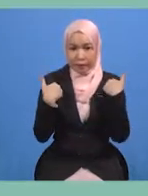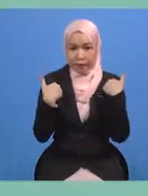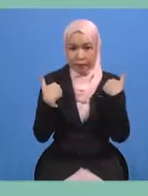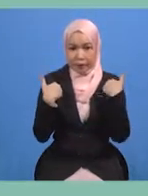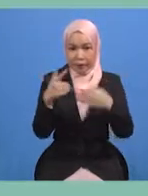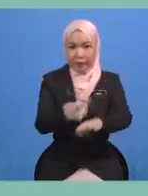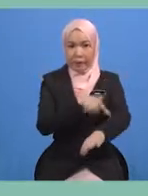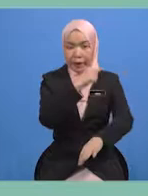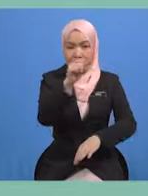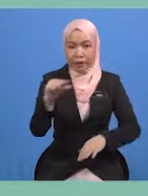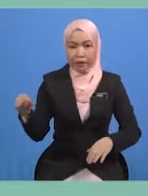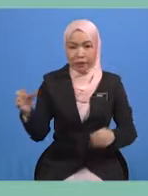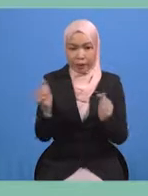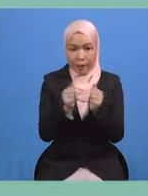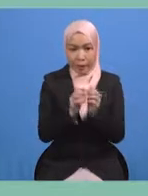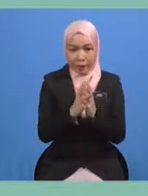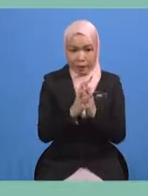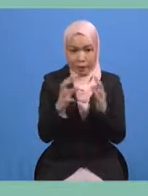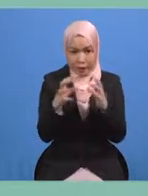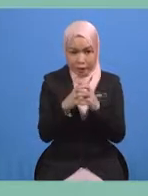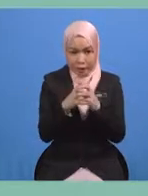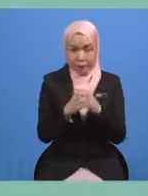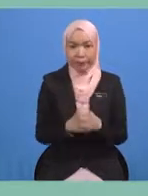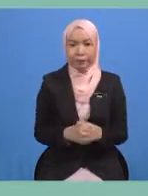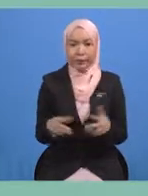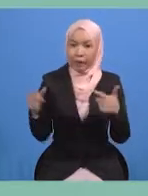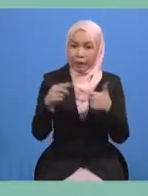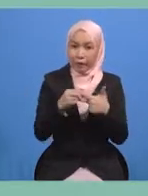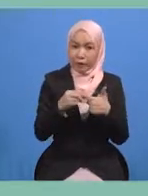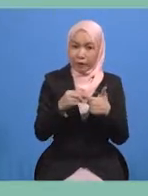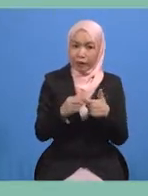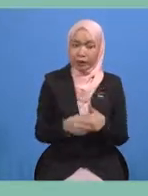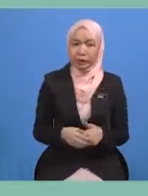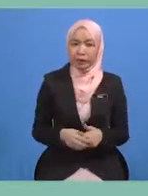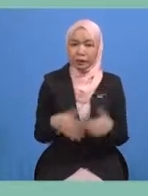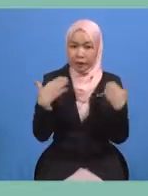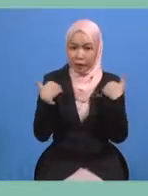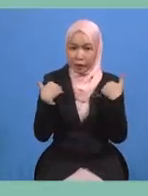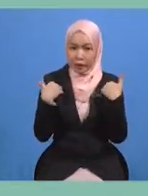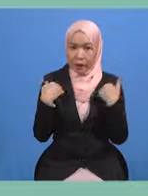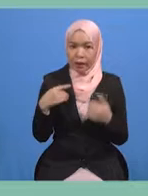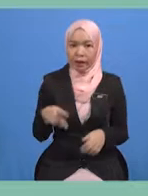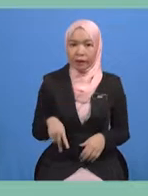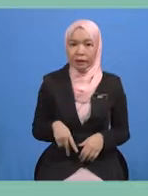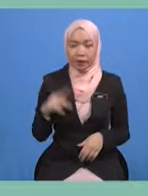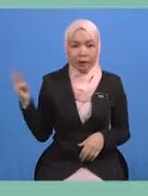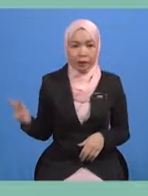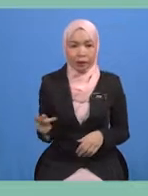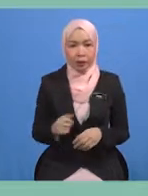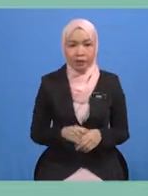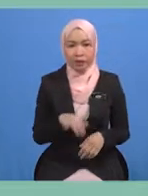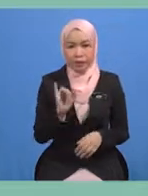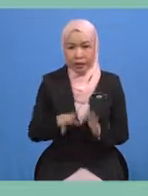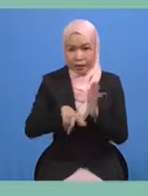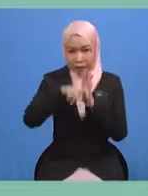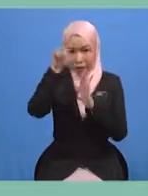panjang gelombang yang kecil. Yang kedua, mempunyai kuasa penembusan yang tinggi.